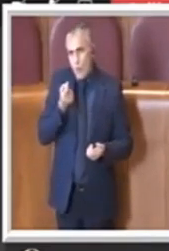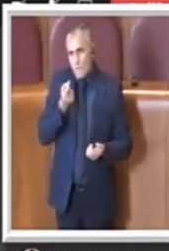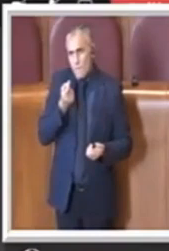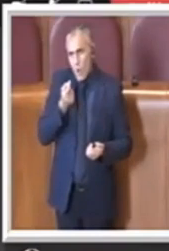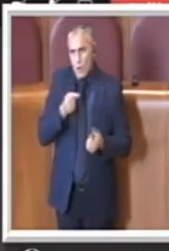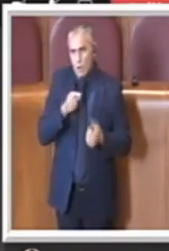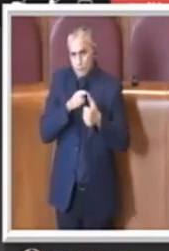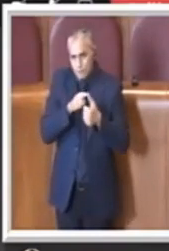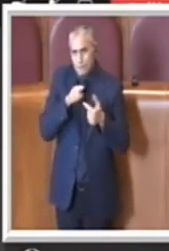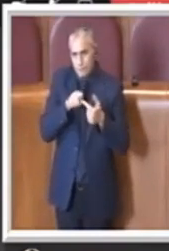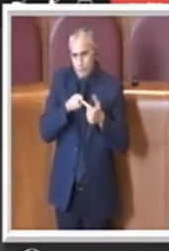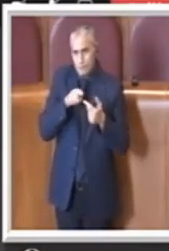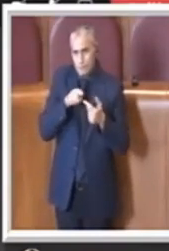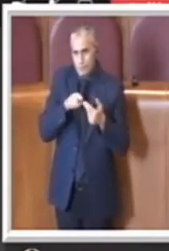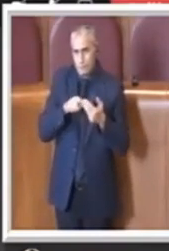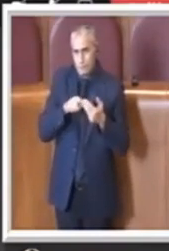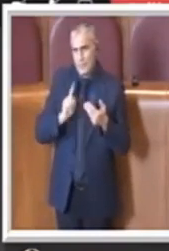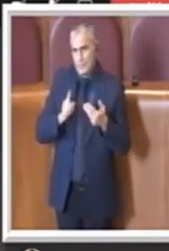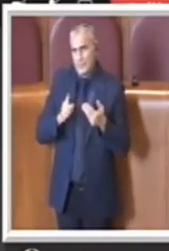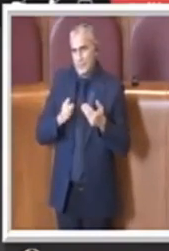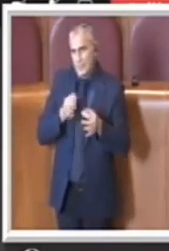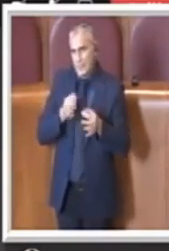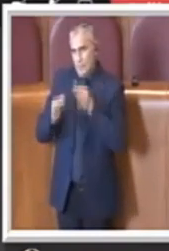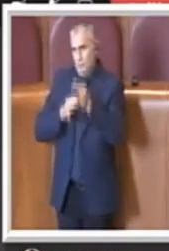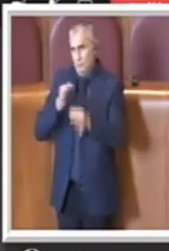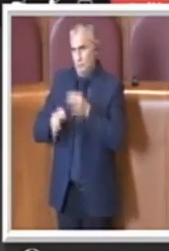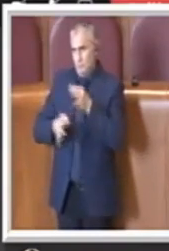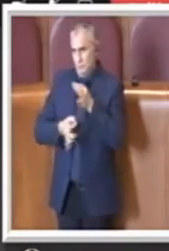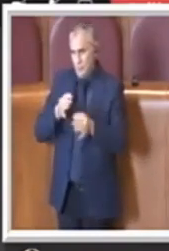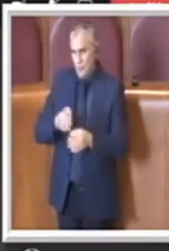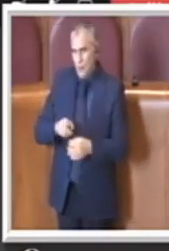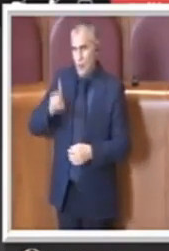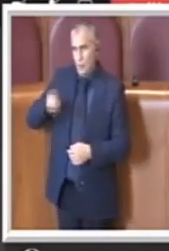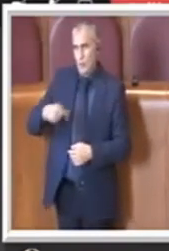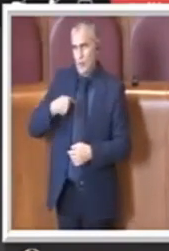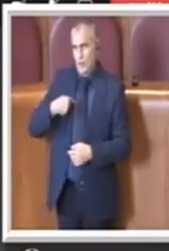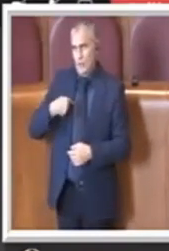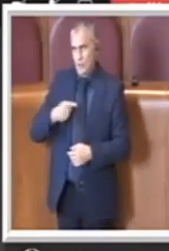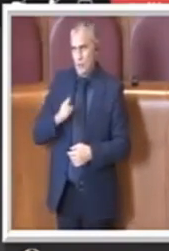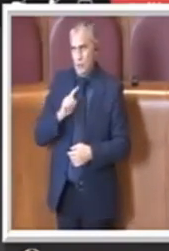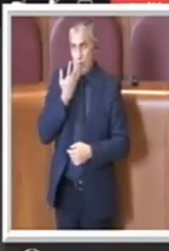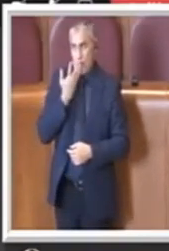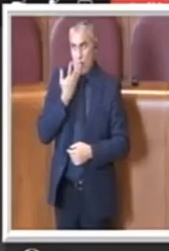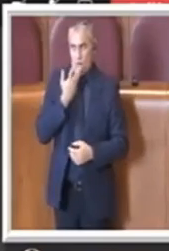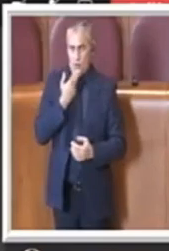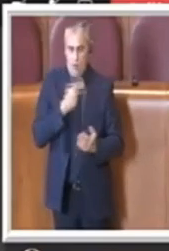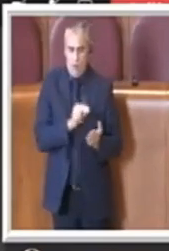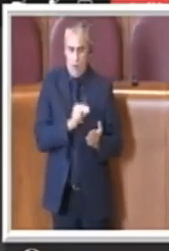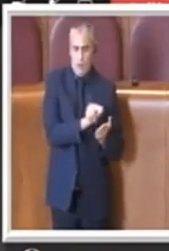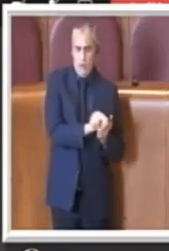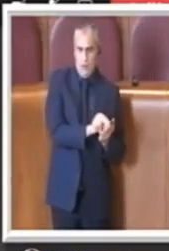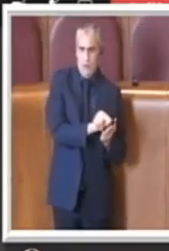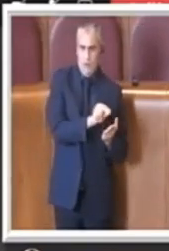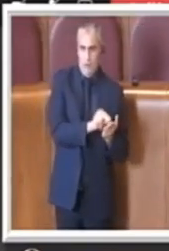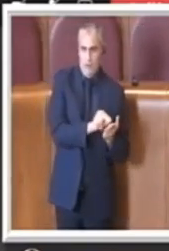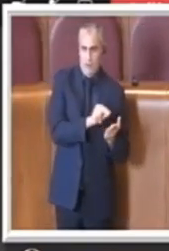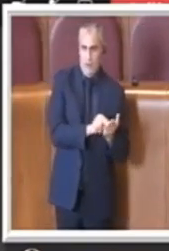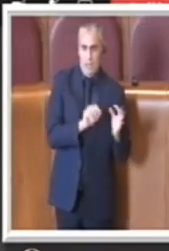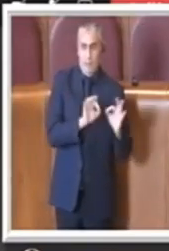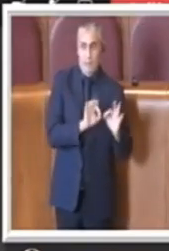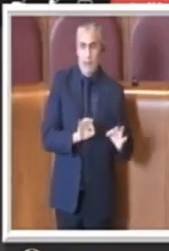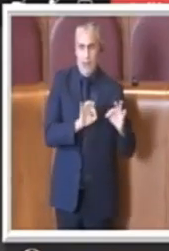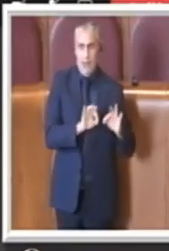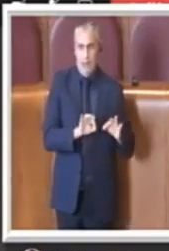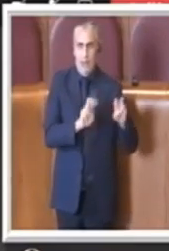dire io le chiedo scusa presenterà anch'io volevo preparare alcuni mi stiamo preparando alcuni argomenti